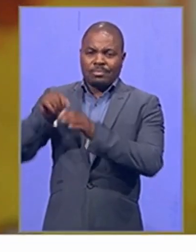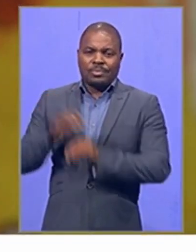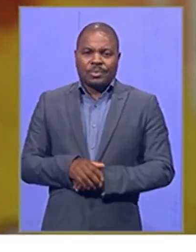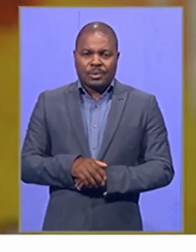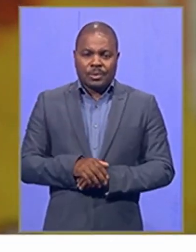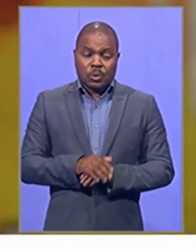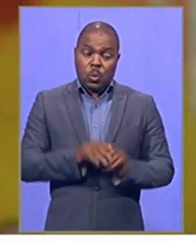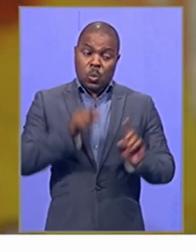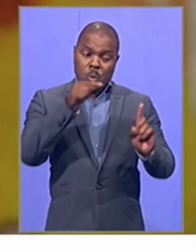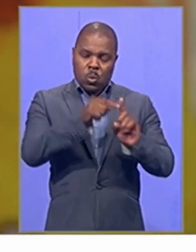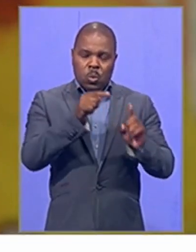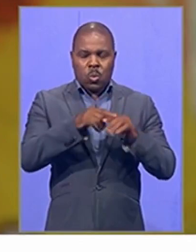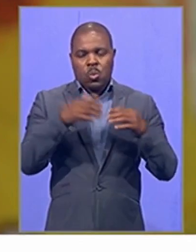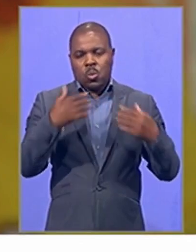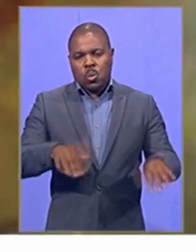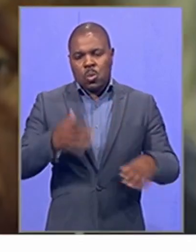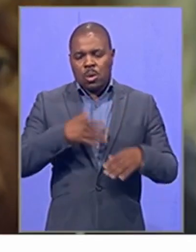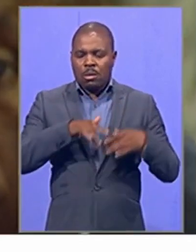onomoya omuhle.